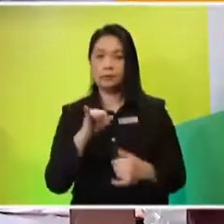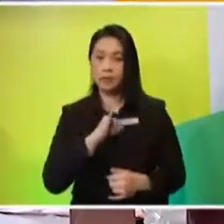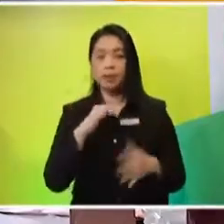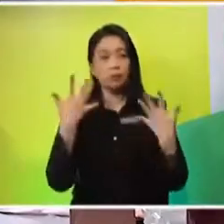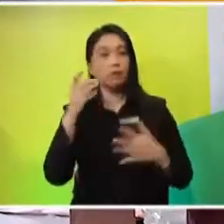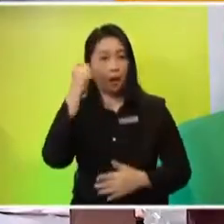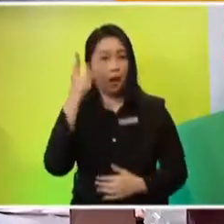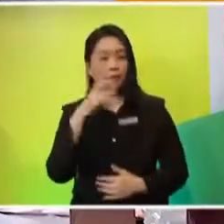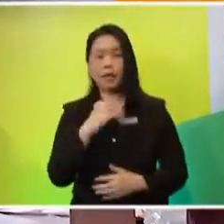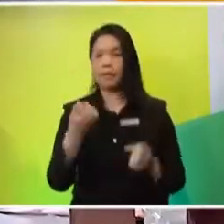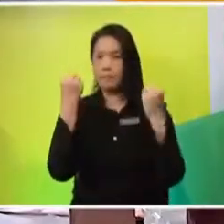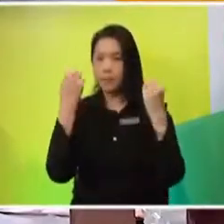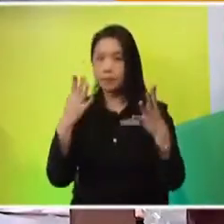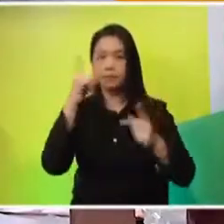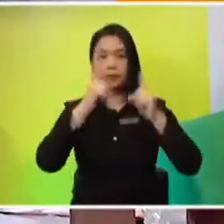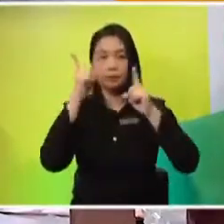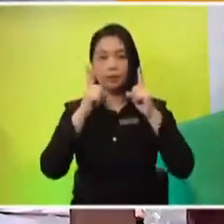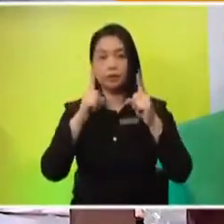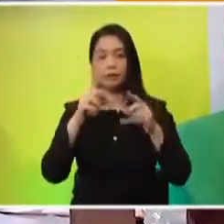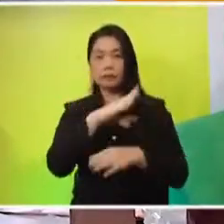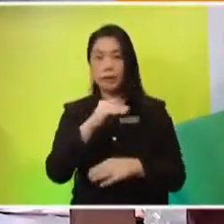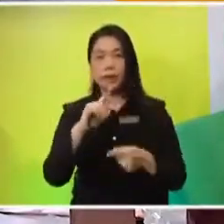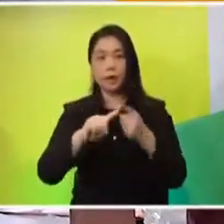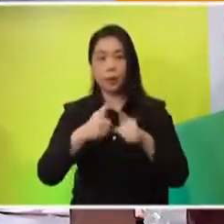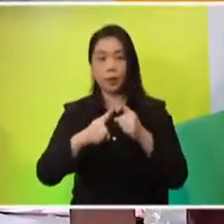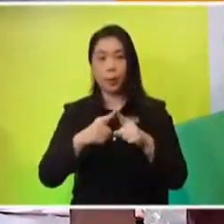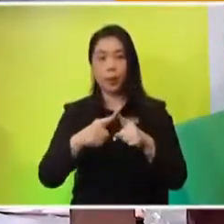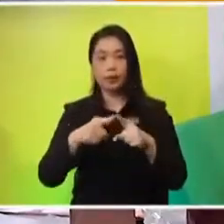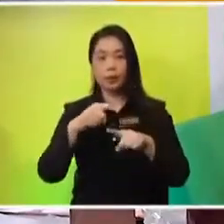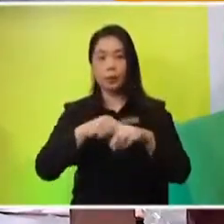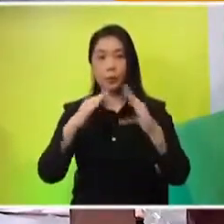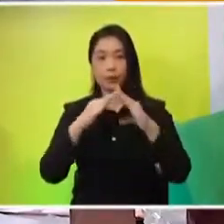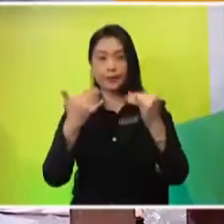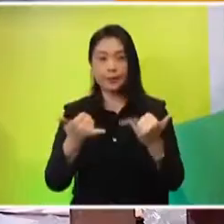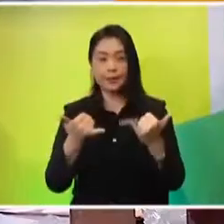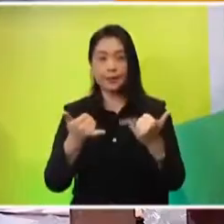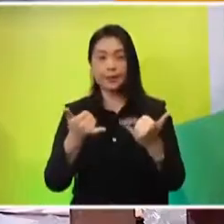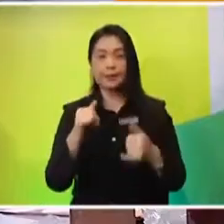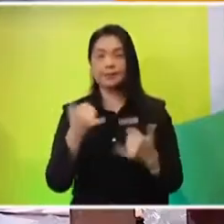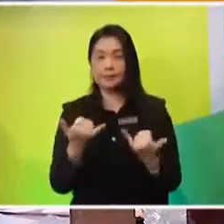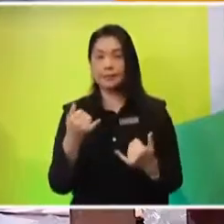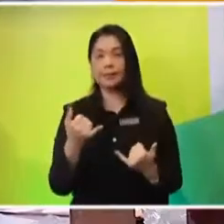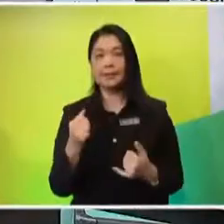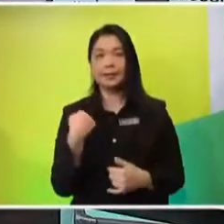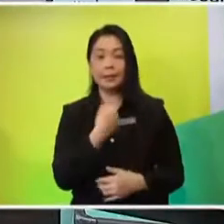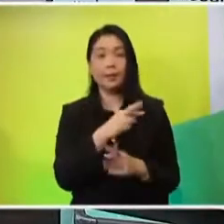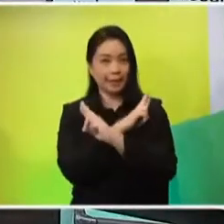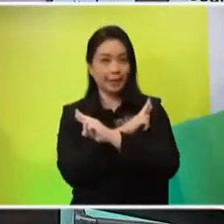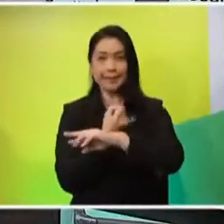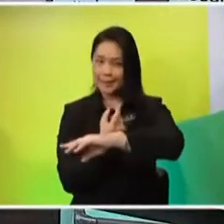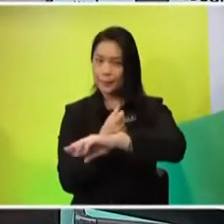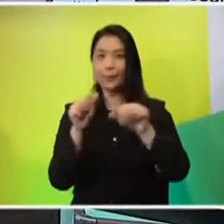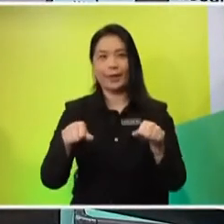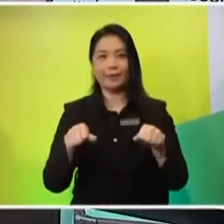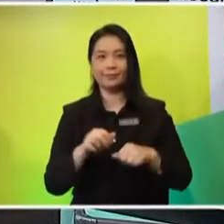pun dah bagi banyak bintang dekat saya dan juga kawan-kawan dekat rumah yang sedang menonton sekarang. Jadi, kita minta untuk berhenti berehat dulu. Boleh, cikgu? Alright, cikgu.